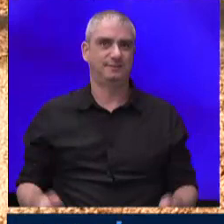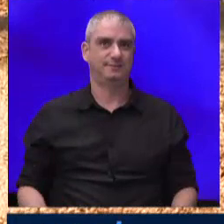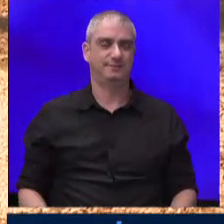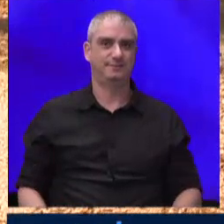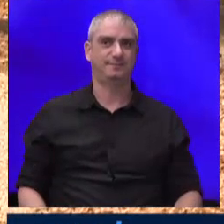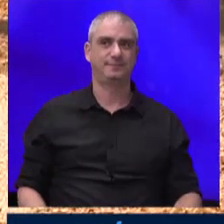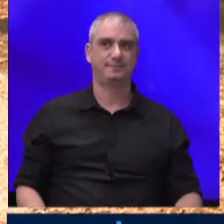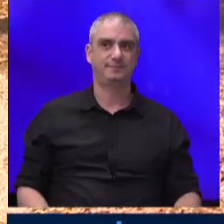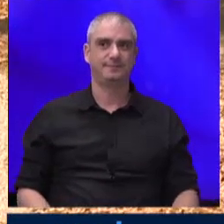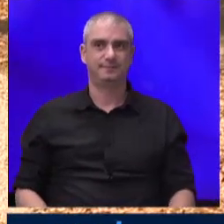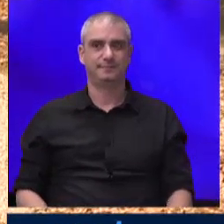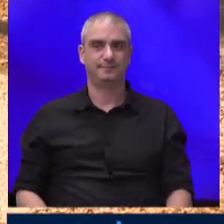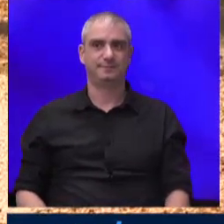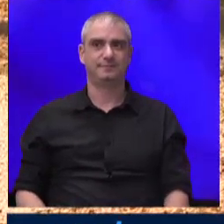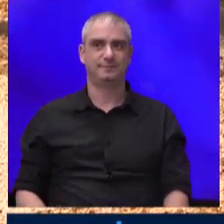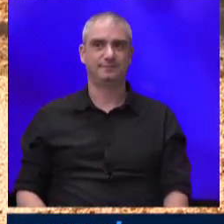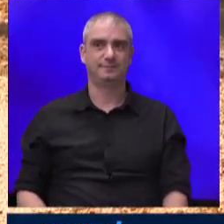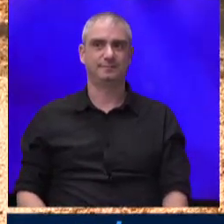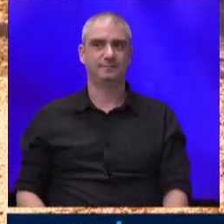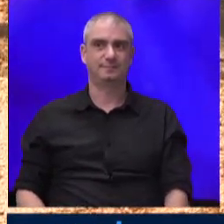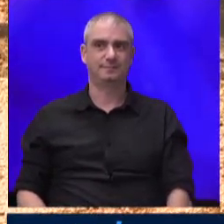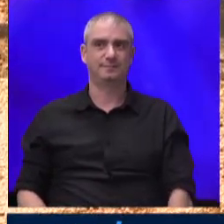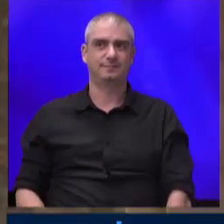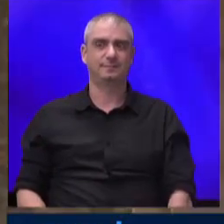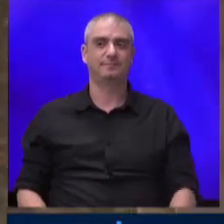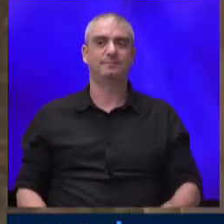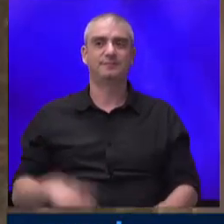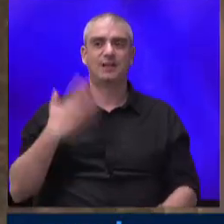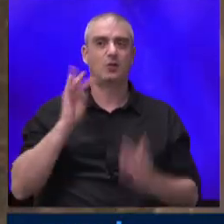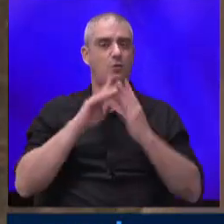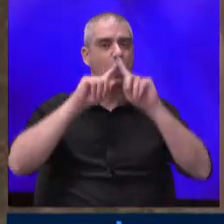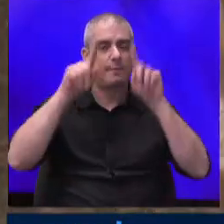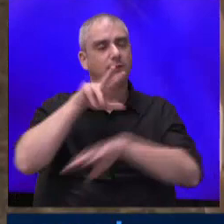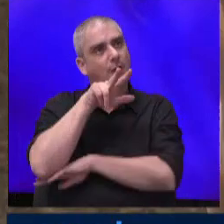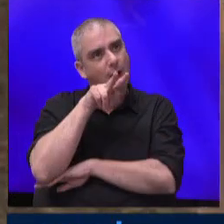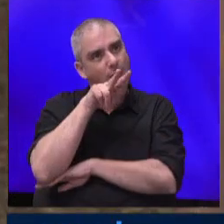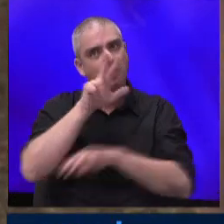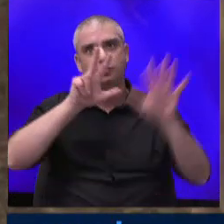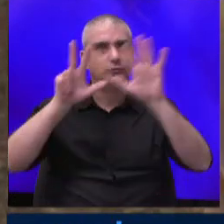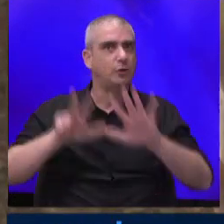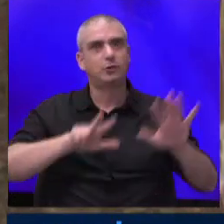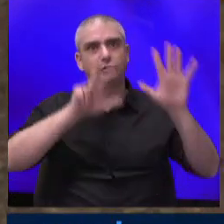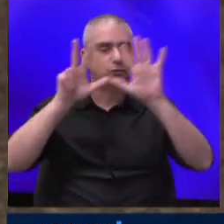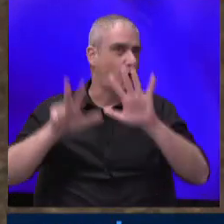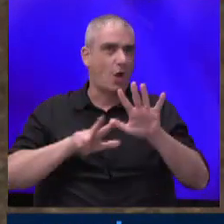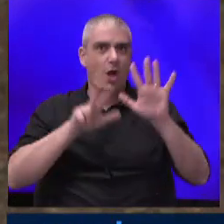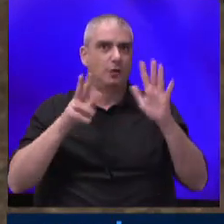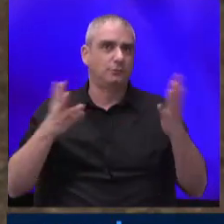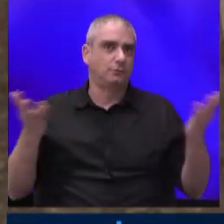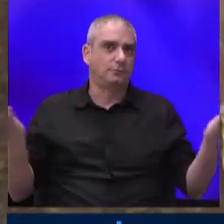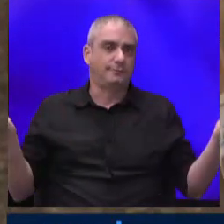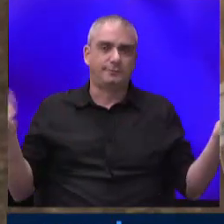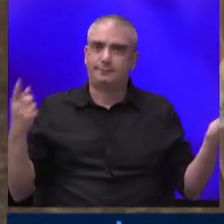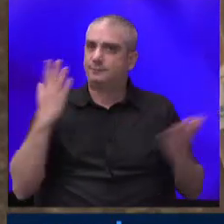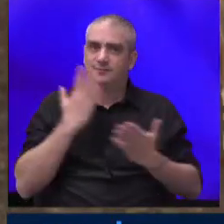בודי. ביג בודי יחמר. זה להיות מול המסך 8 שעות כל יום, וזה כבר ממש